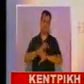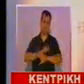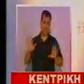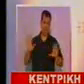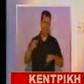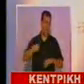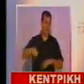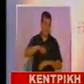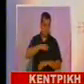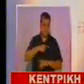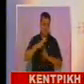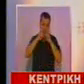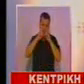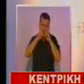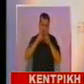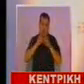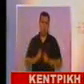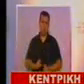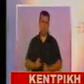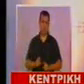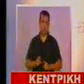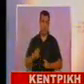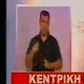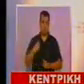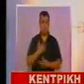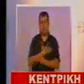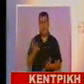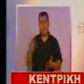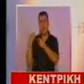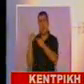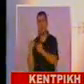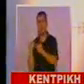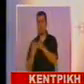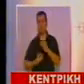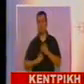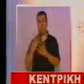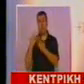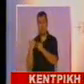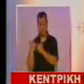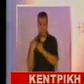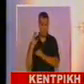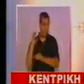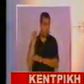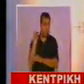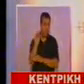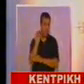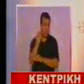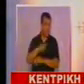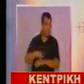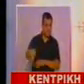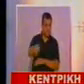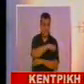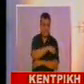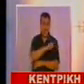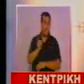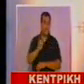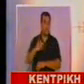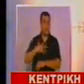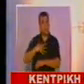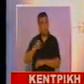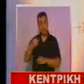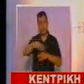Είμαστε όμως υποχρεωμένοι και με αίσθημα ευθύνης να προειδοποιήσουμε ότι δεν πρέπει να έχετε εμπιστοσύνη